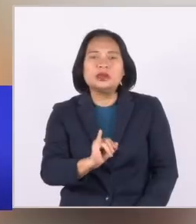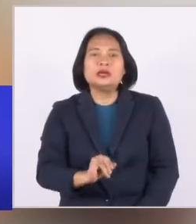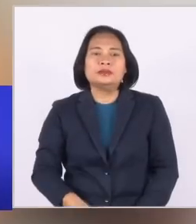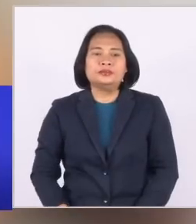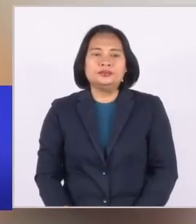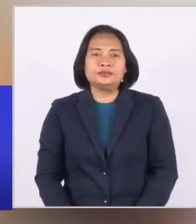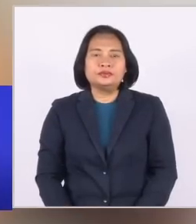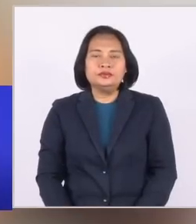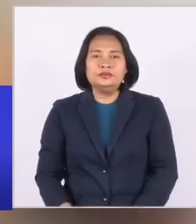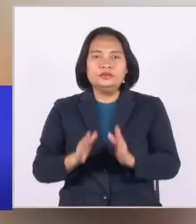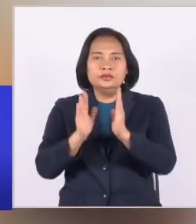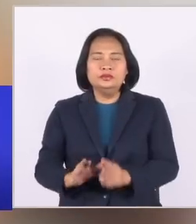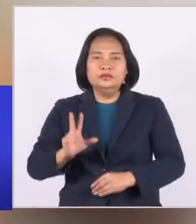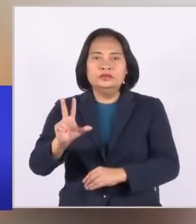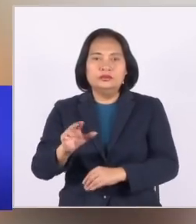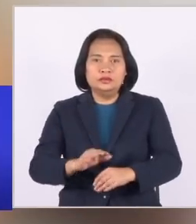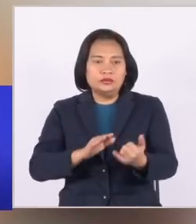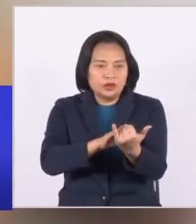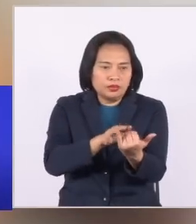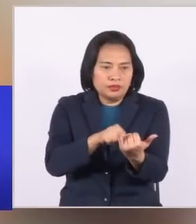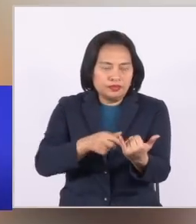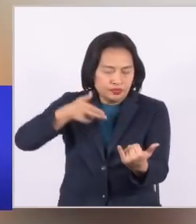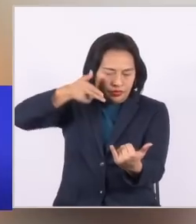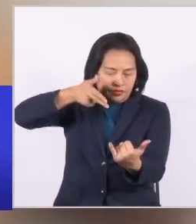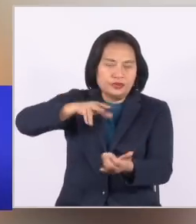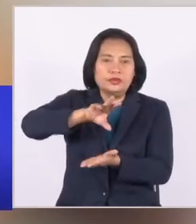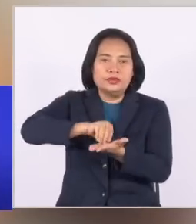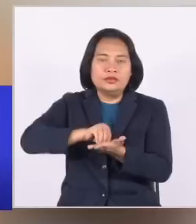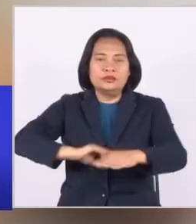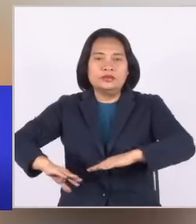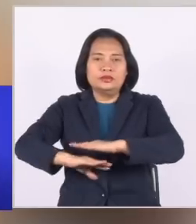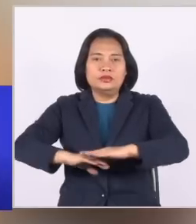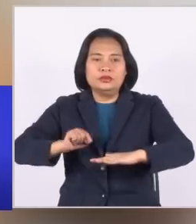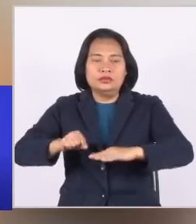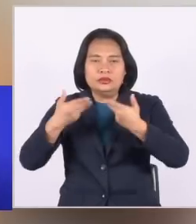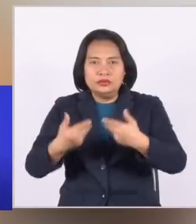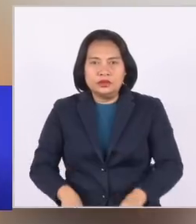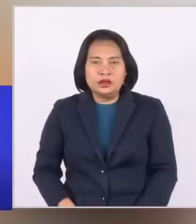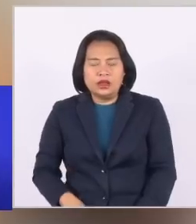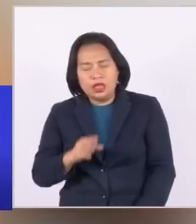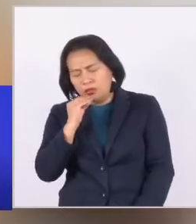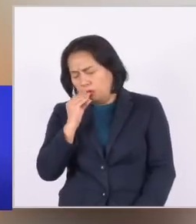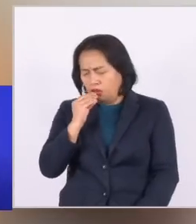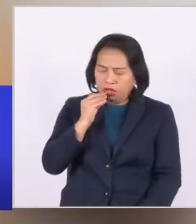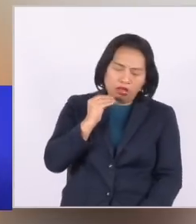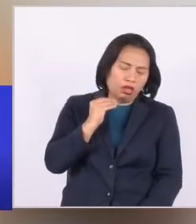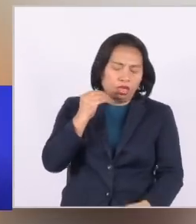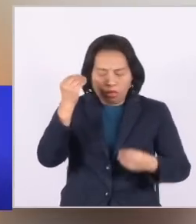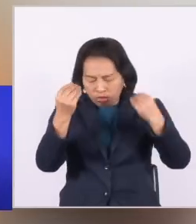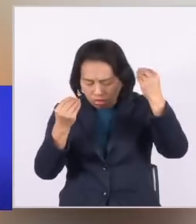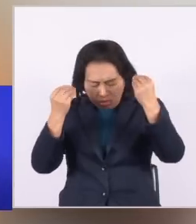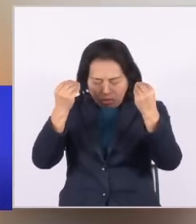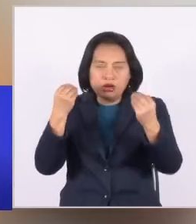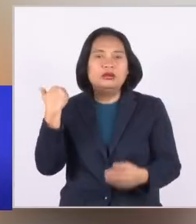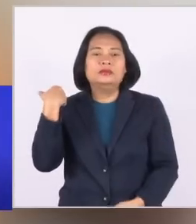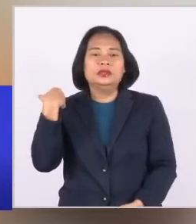า 2-3 คนเนี่ยเข้าไปพยายามจะไปปลุกแล้วก็ถ่ายคลิปเอาไว้เป็นหลักฐานนะพอได้สติก็พูดจาไม่ค่อยรู้เรื่องแบบนี้แหละทีนี้